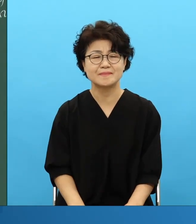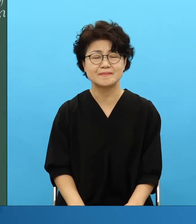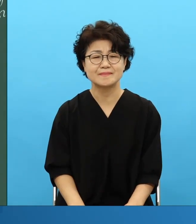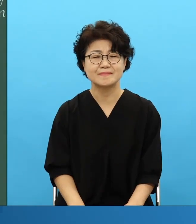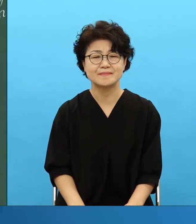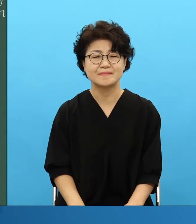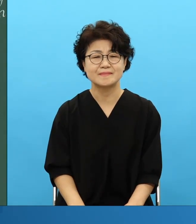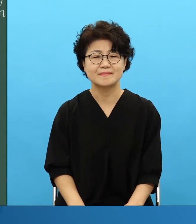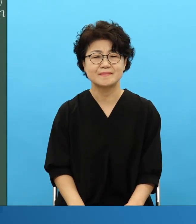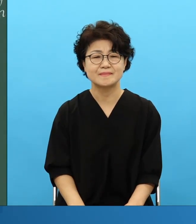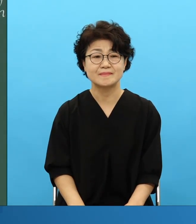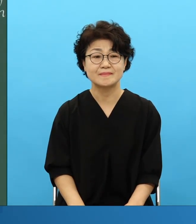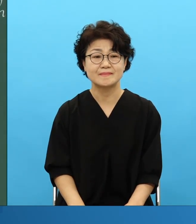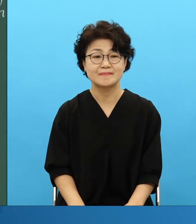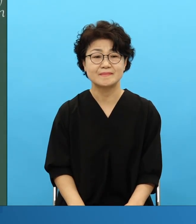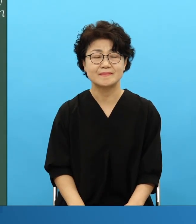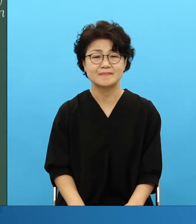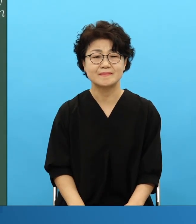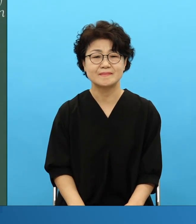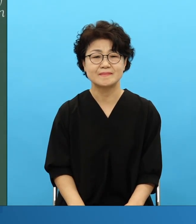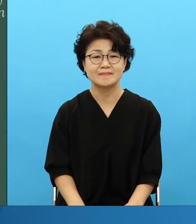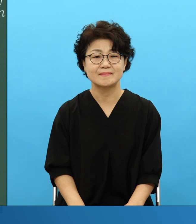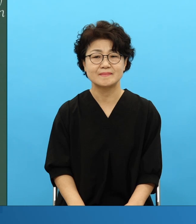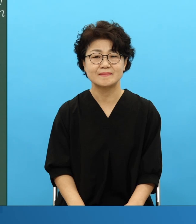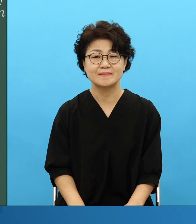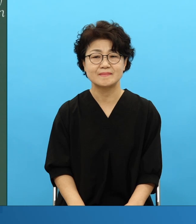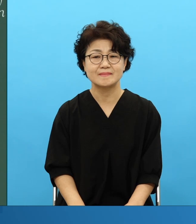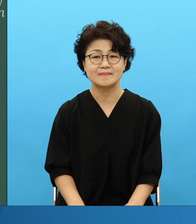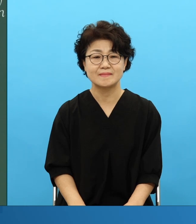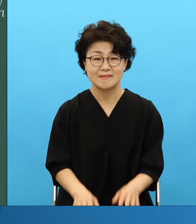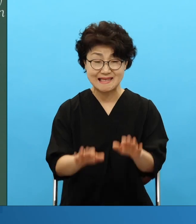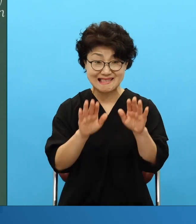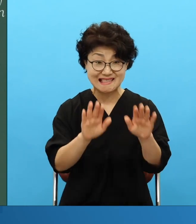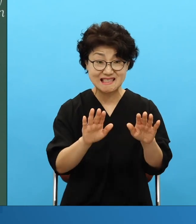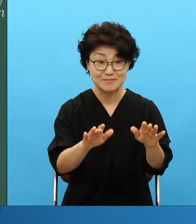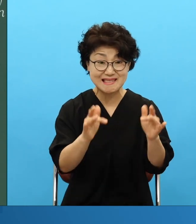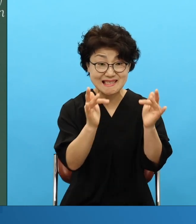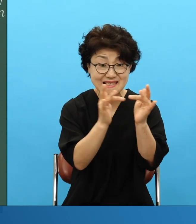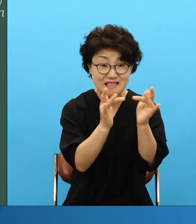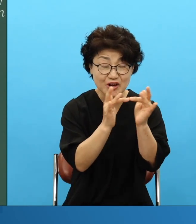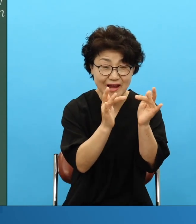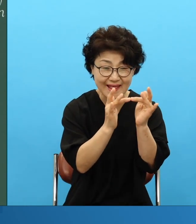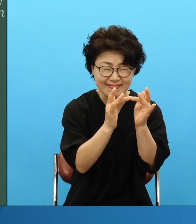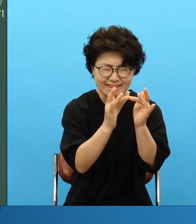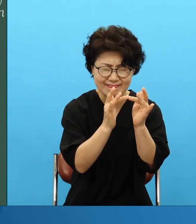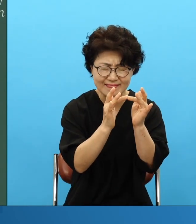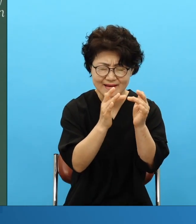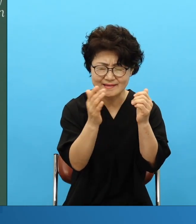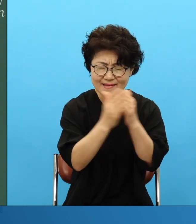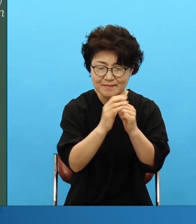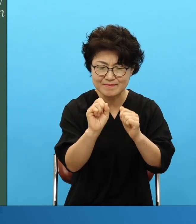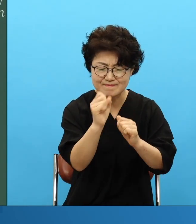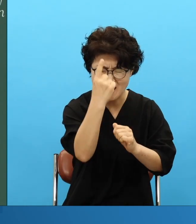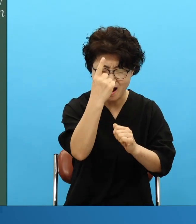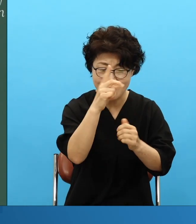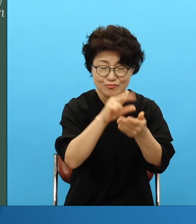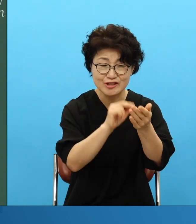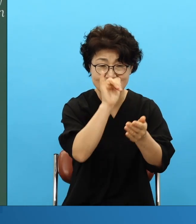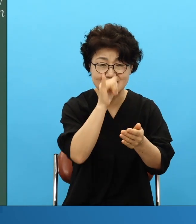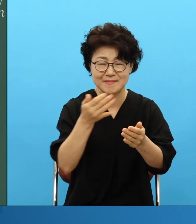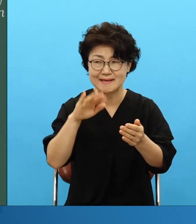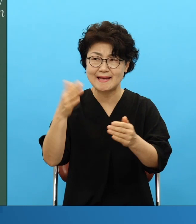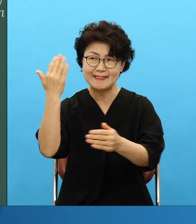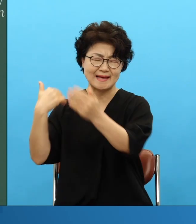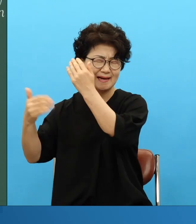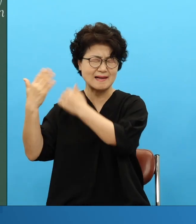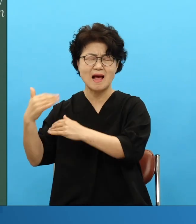지금은 인터넷까지만 옛날에는요 눈에 안 보이게 막 사람이 직접 했어요. Now we're doing it online, but before we would